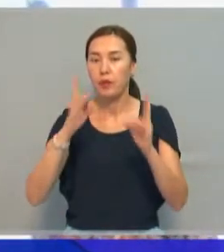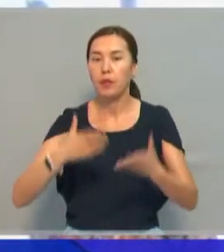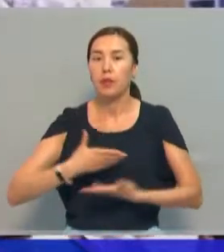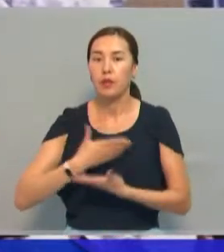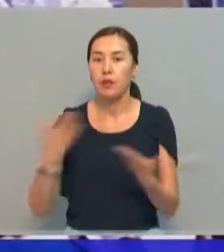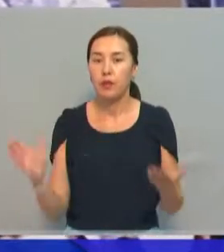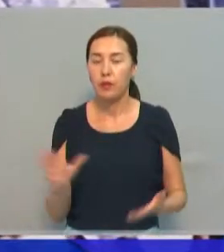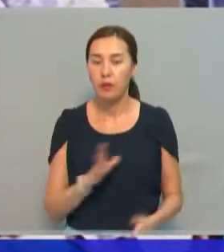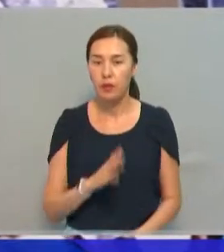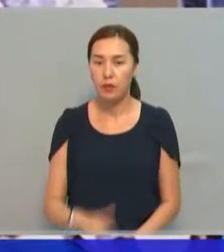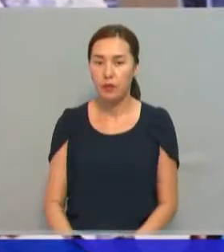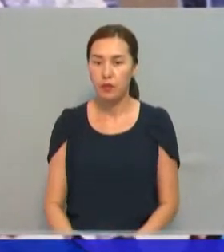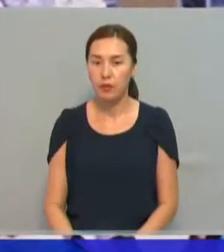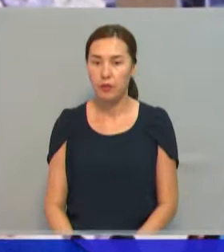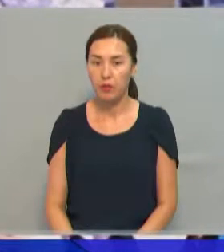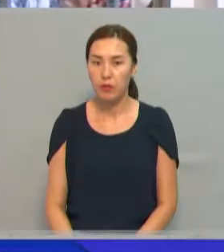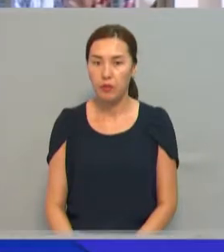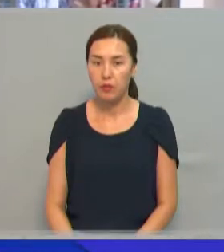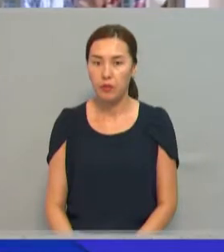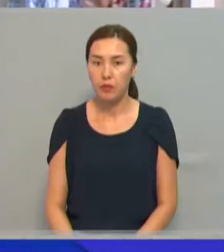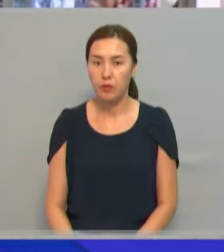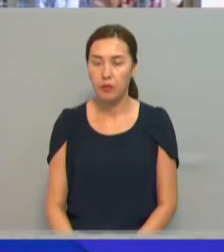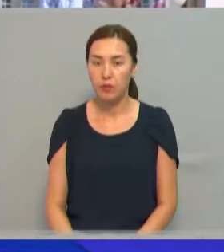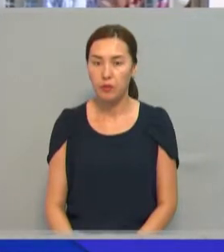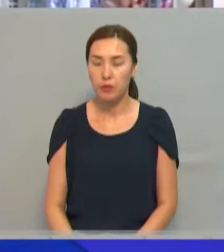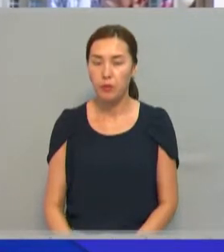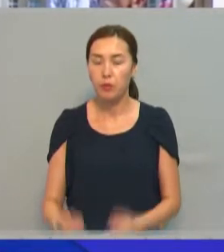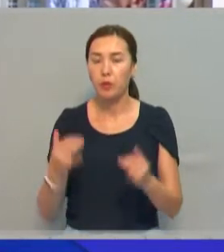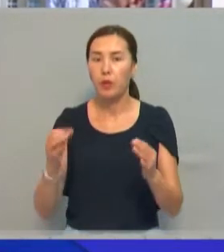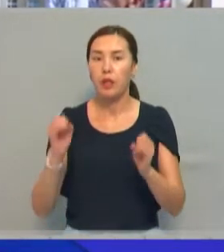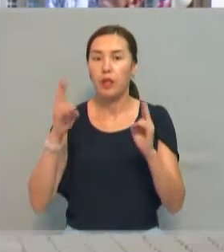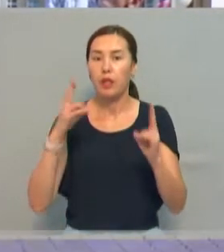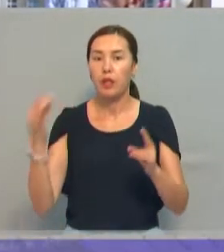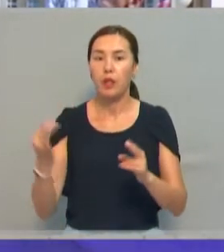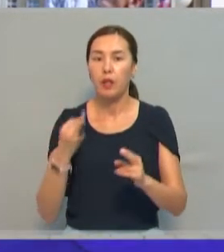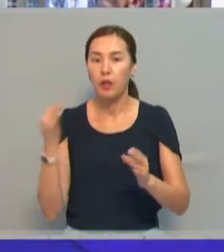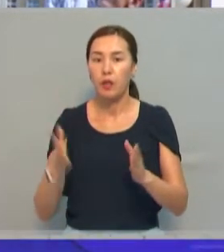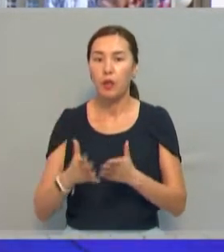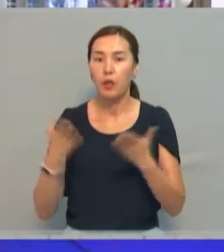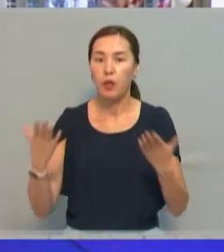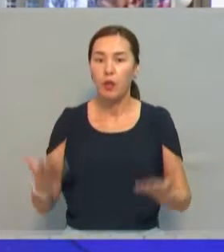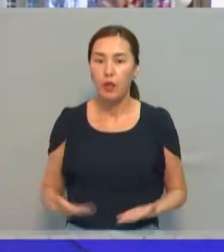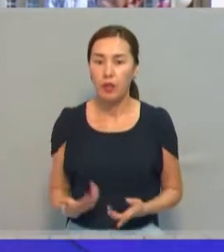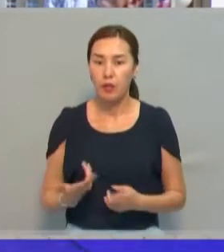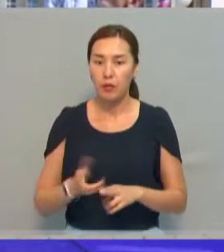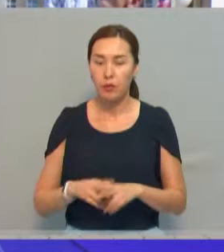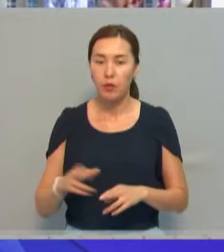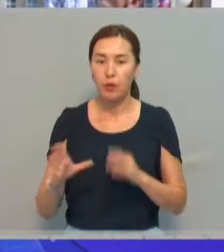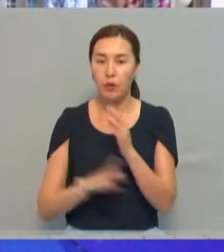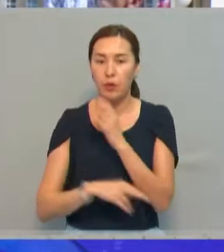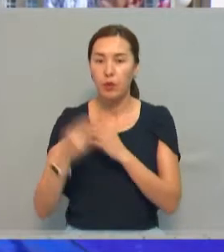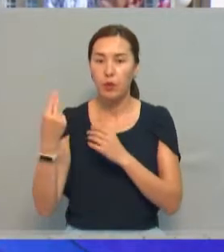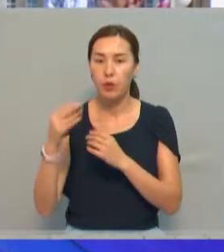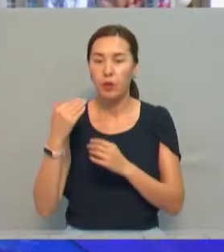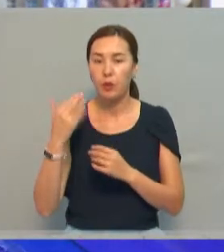құттықтады. Бүгін тарихи керемет күн ғой бұл кісілерге. Біздің түлектерге, оқушыларға, өйткені соңғы қоңырау